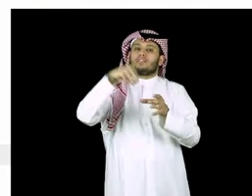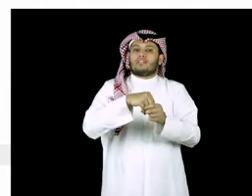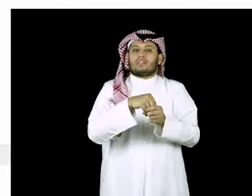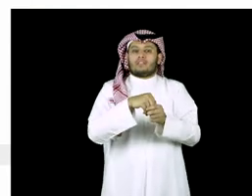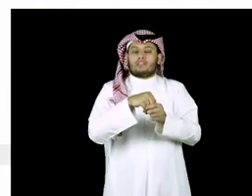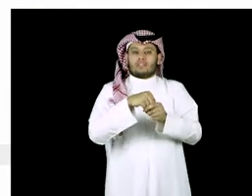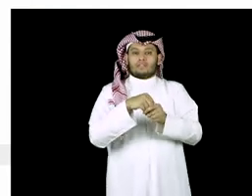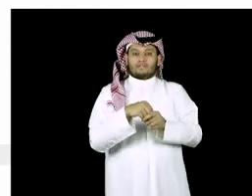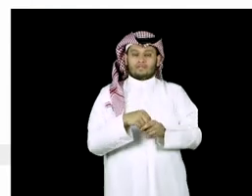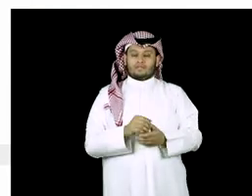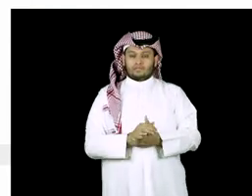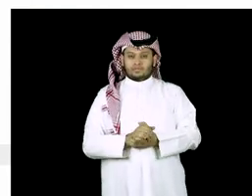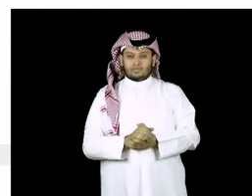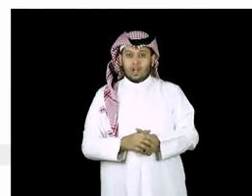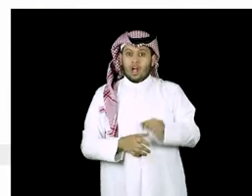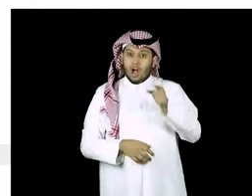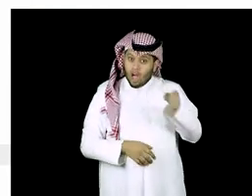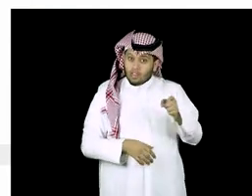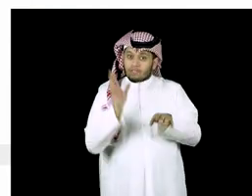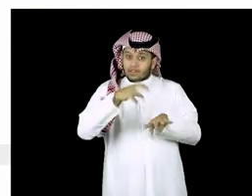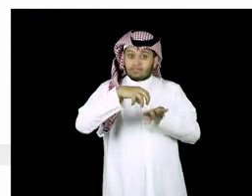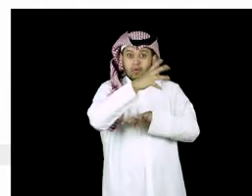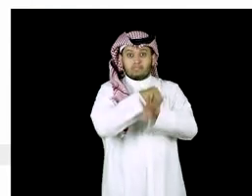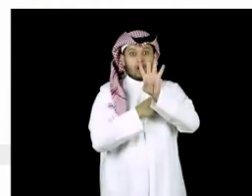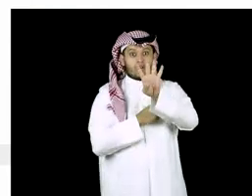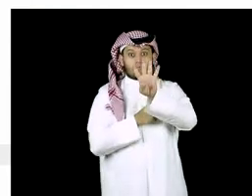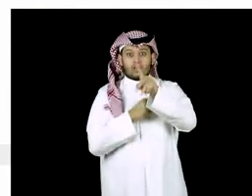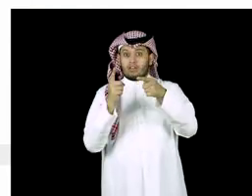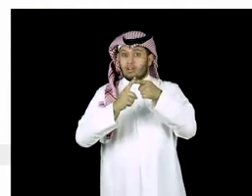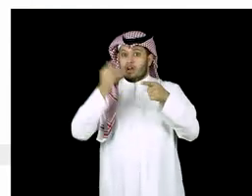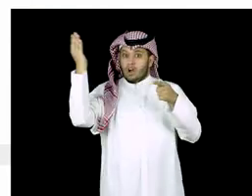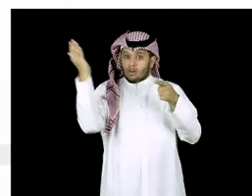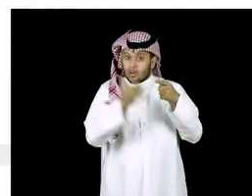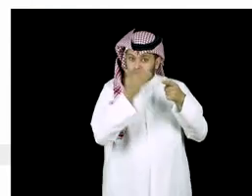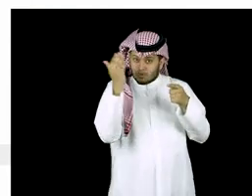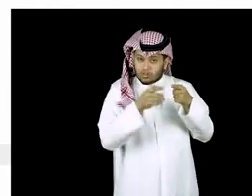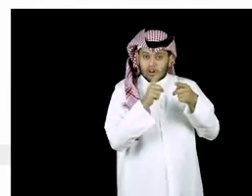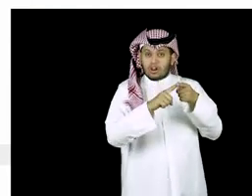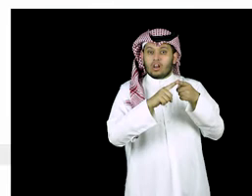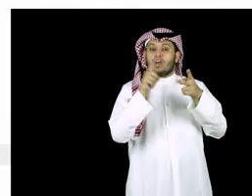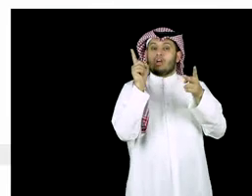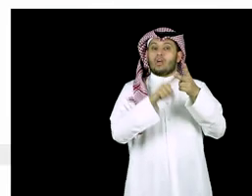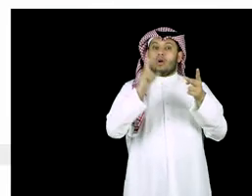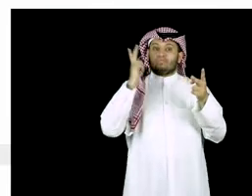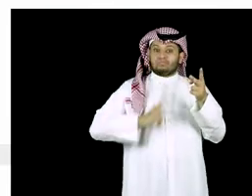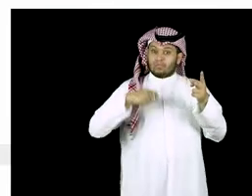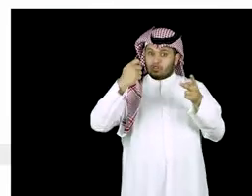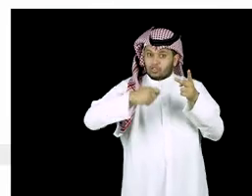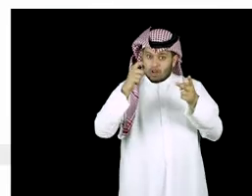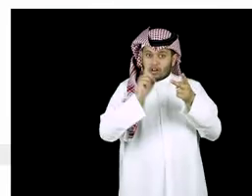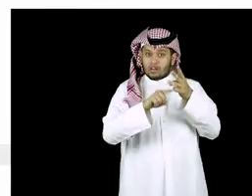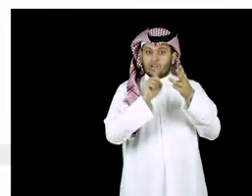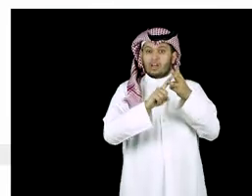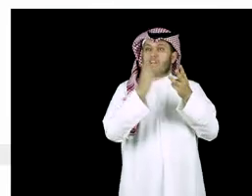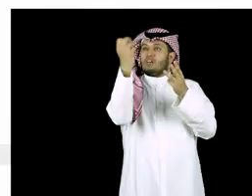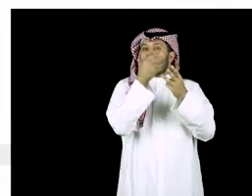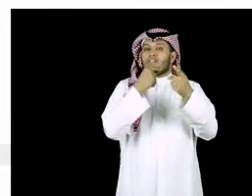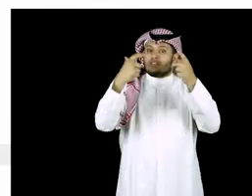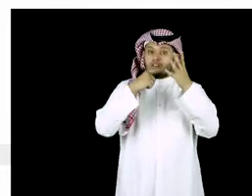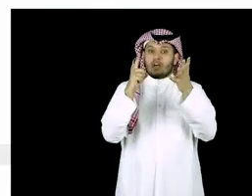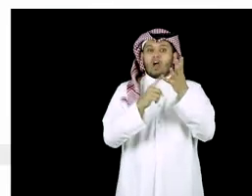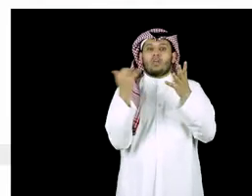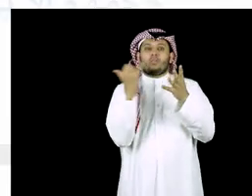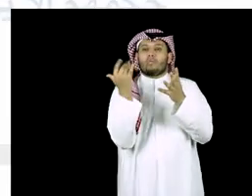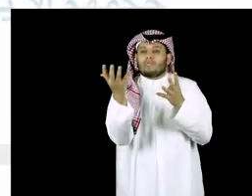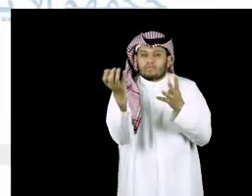مؤقتة. وهم أربعة: الرسل والتجار والمستجيرون وطالبوا حاجة من